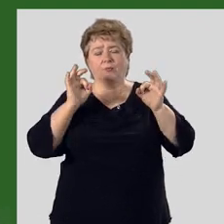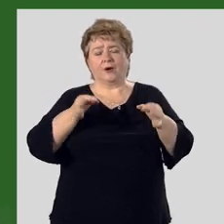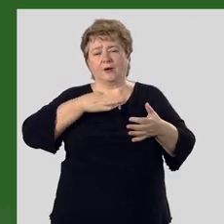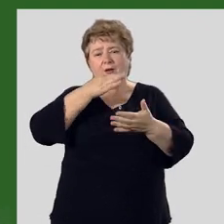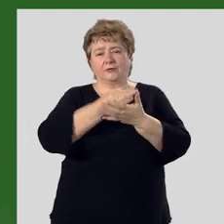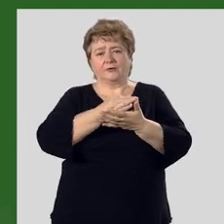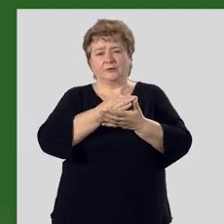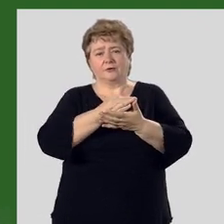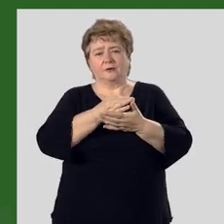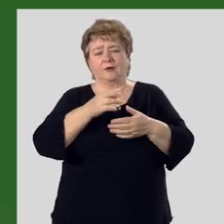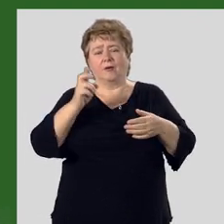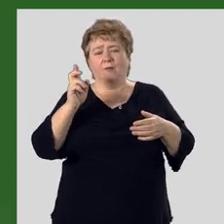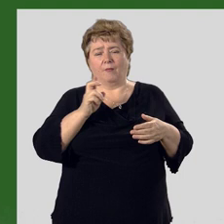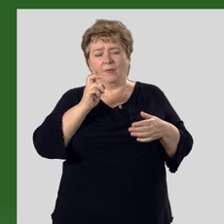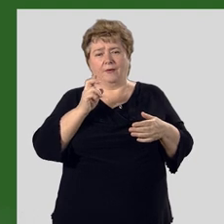Правильный ответ – Б.